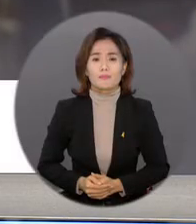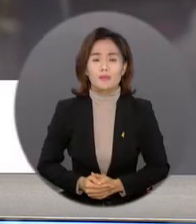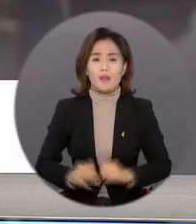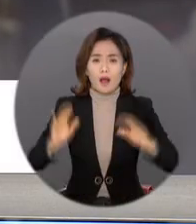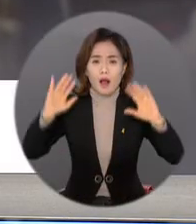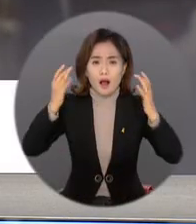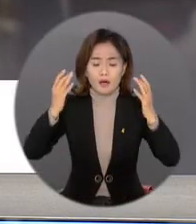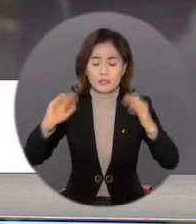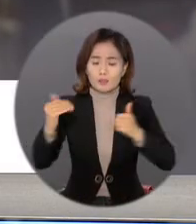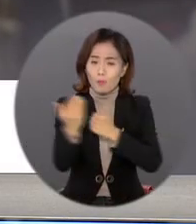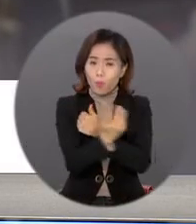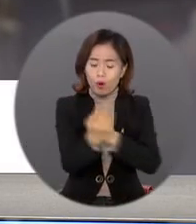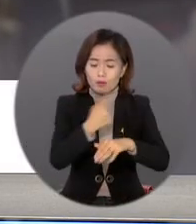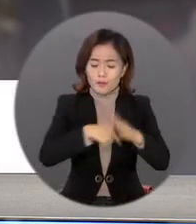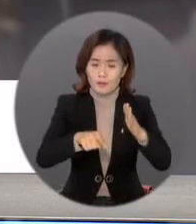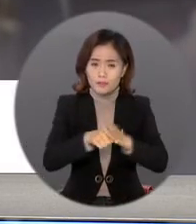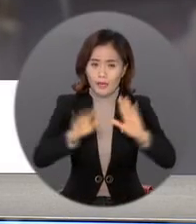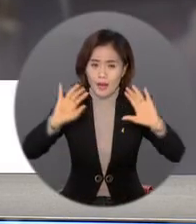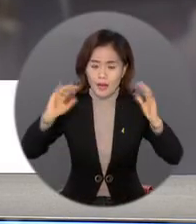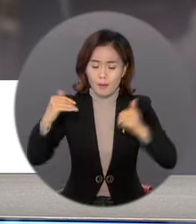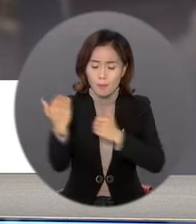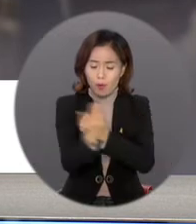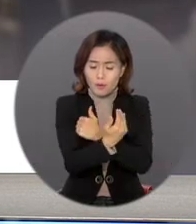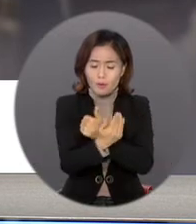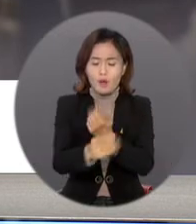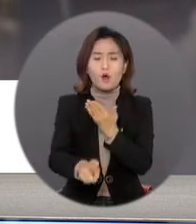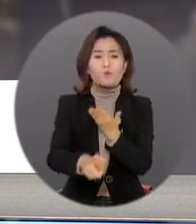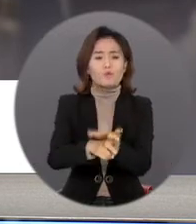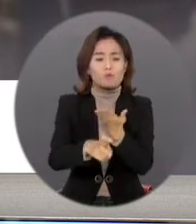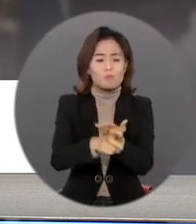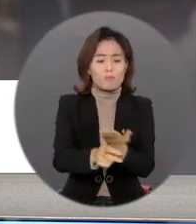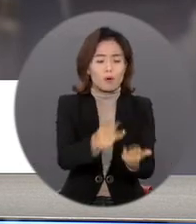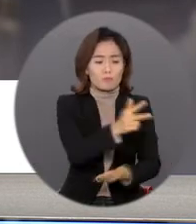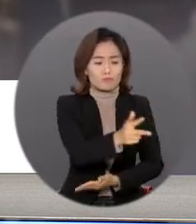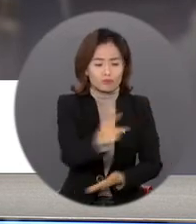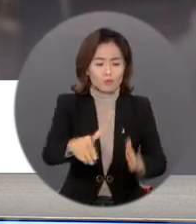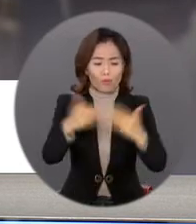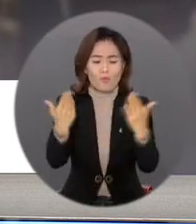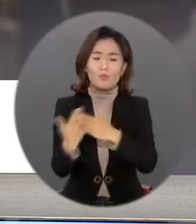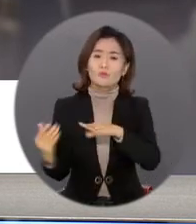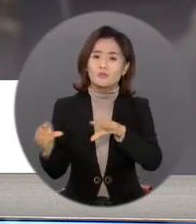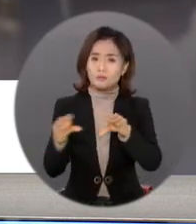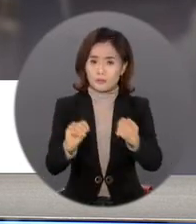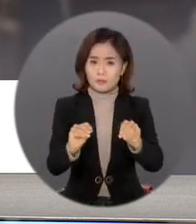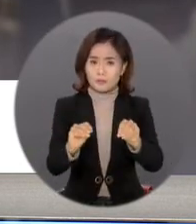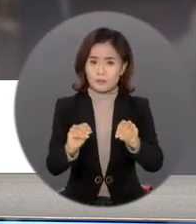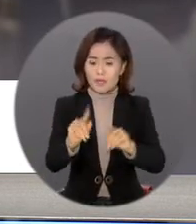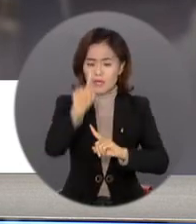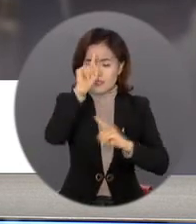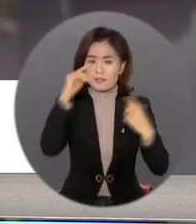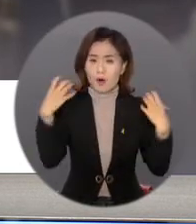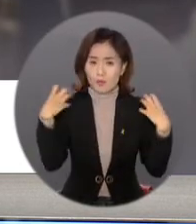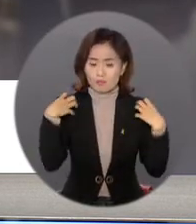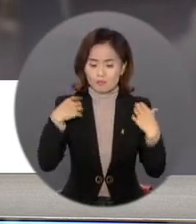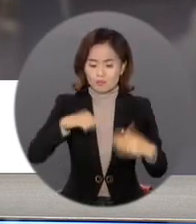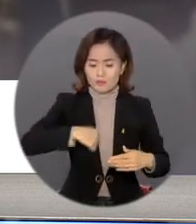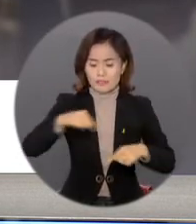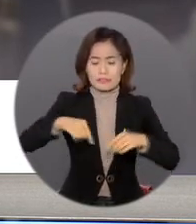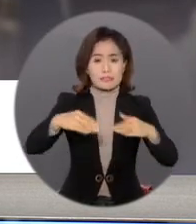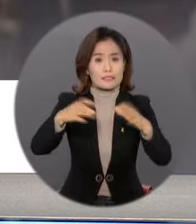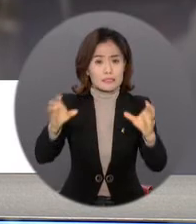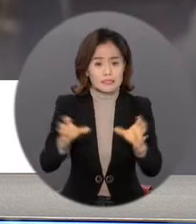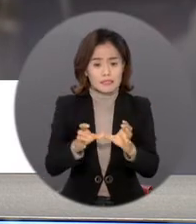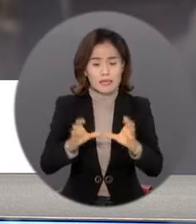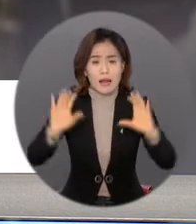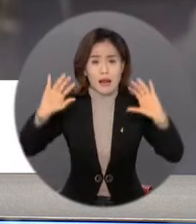어린이를 보호하기 위해 어린이 보호구역 내 불법 주정차가 전면 금지됐는데요. 정부와 자치단체가